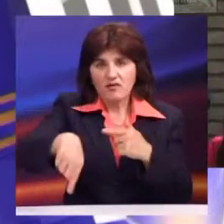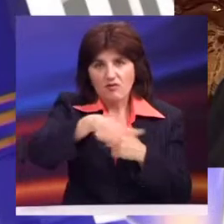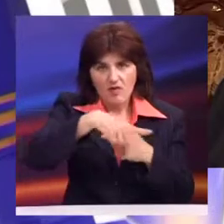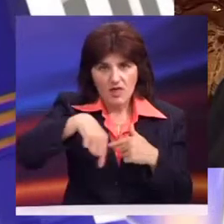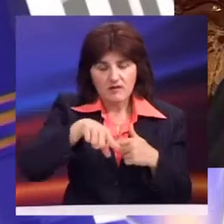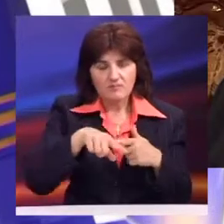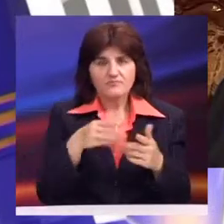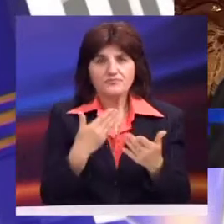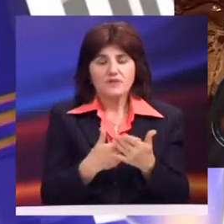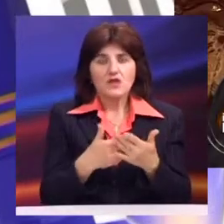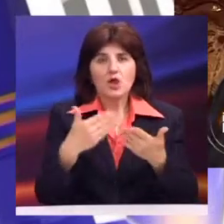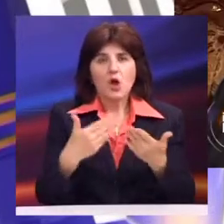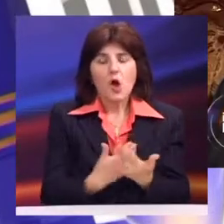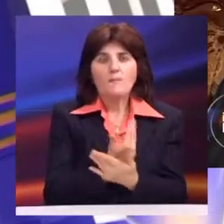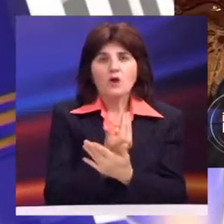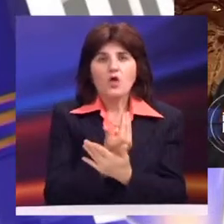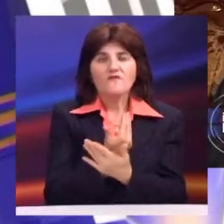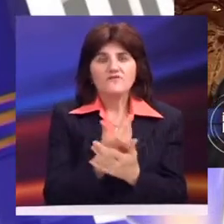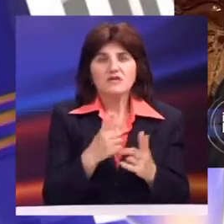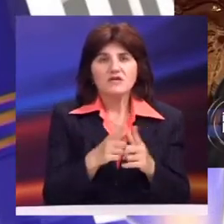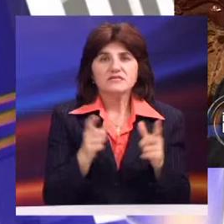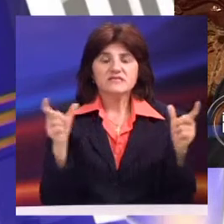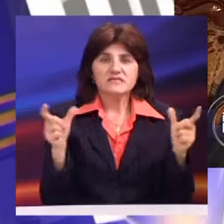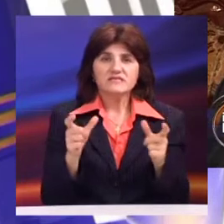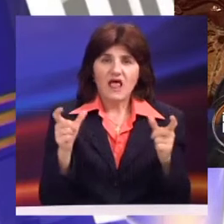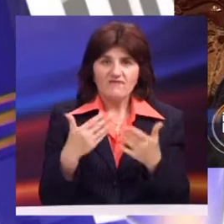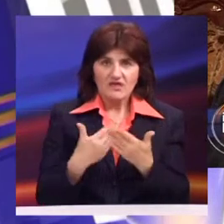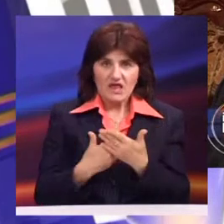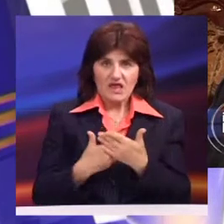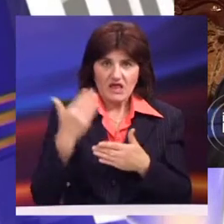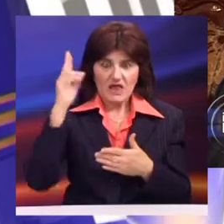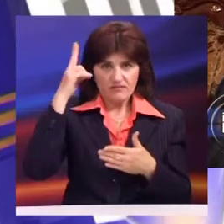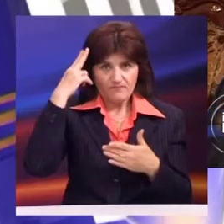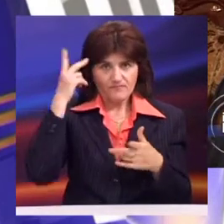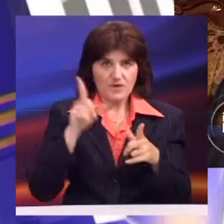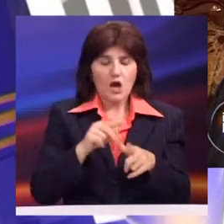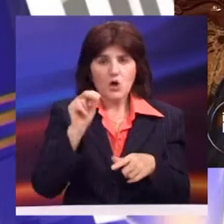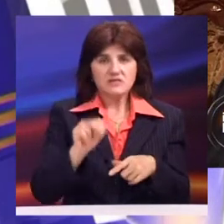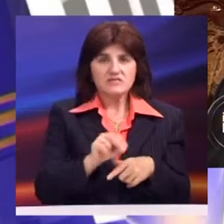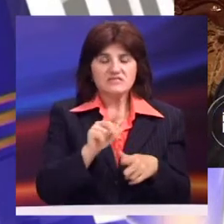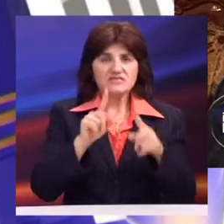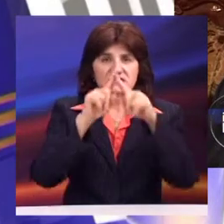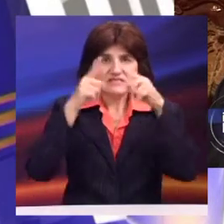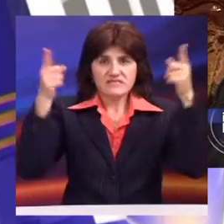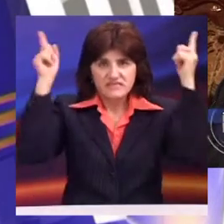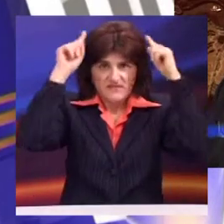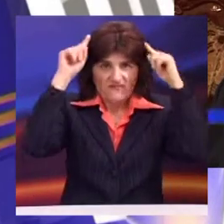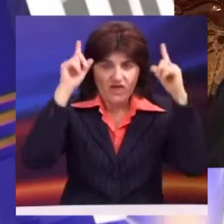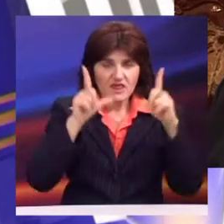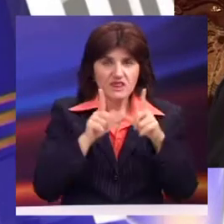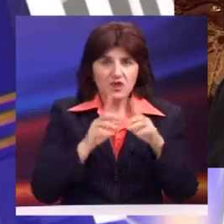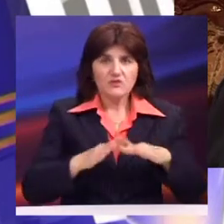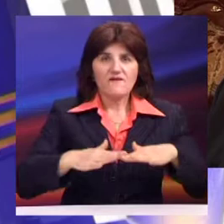članova crkvenog odbora da se obnovi slava grada a to je crkvena slava Svetog